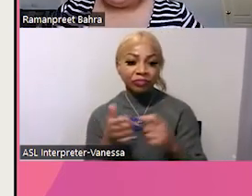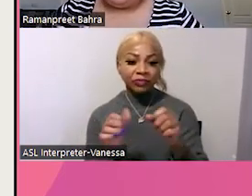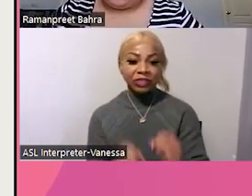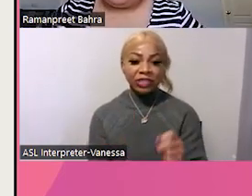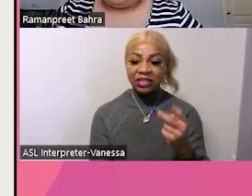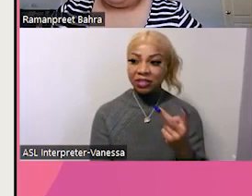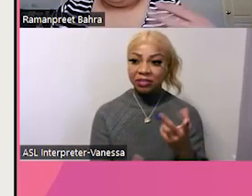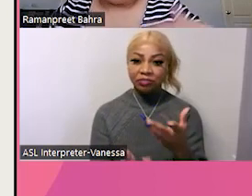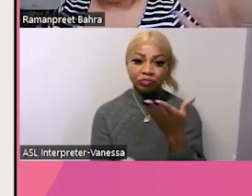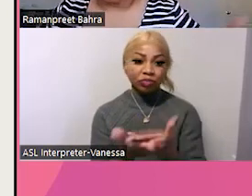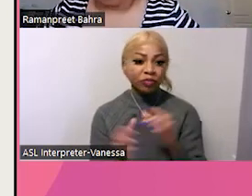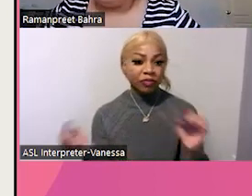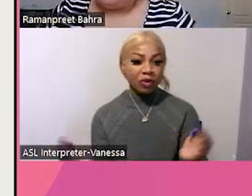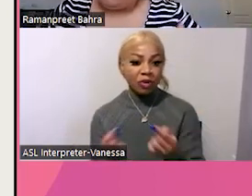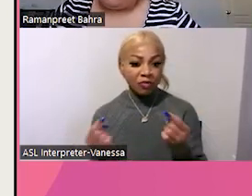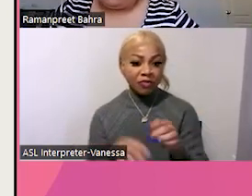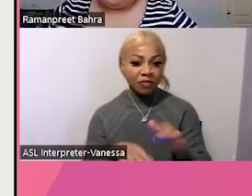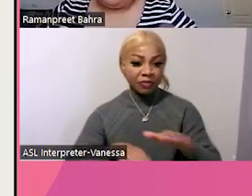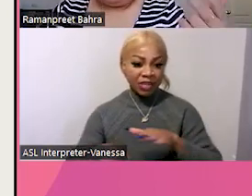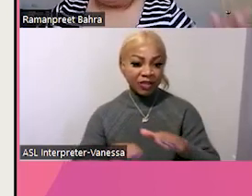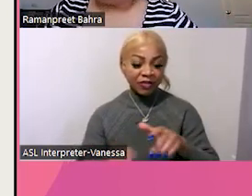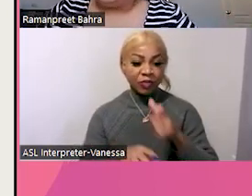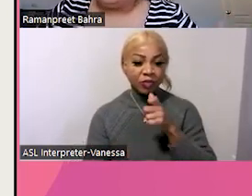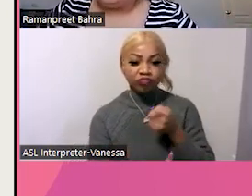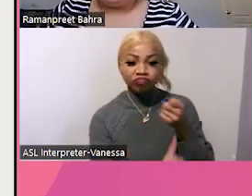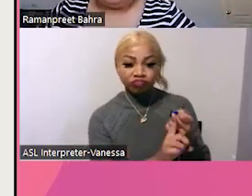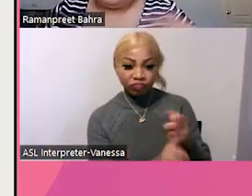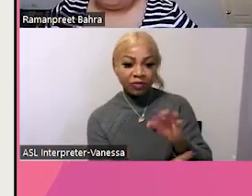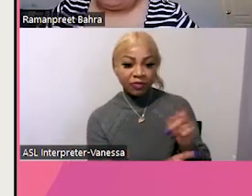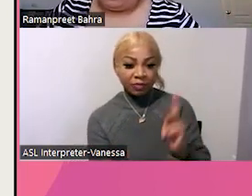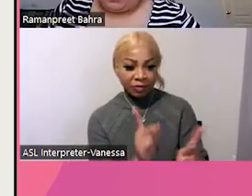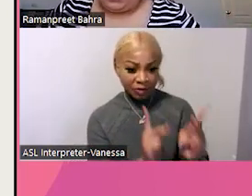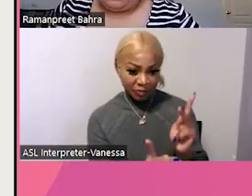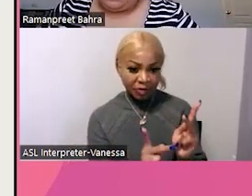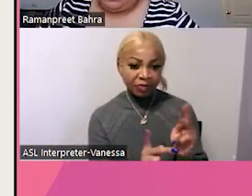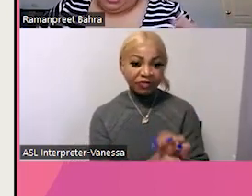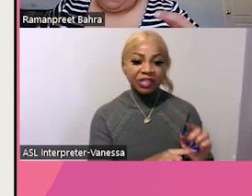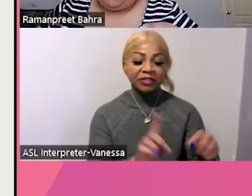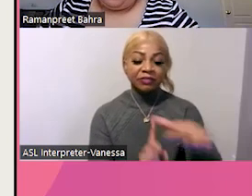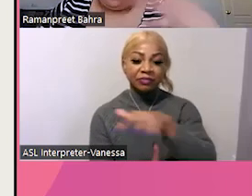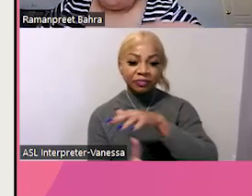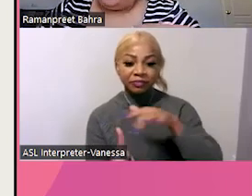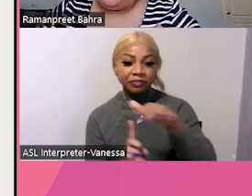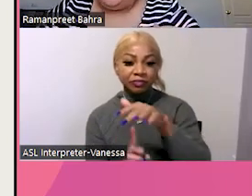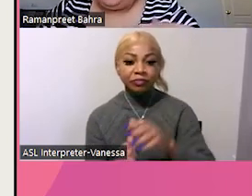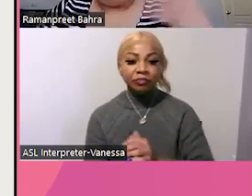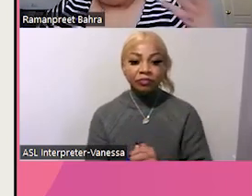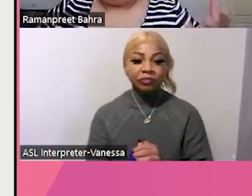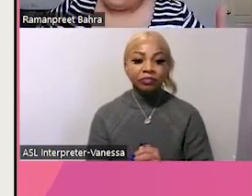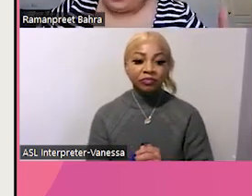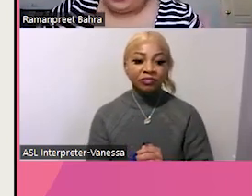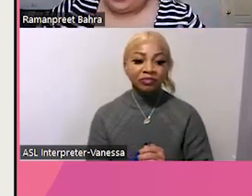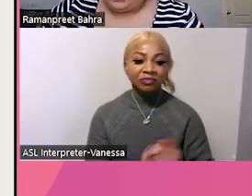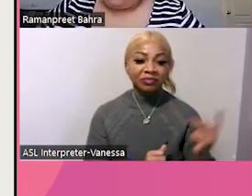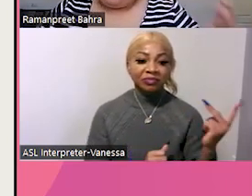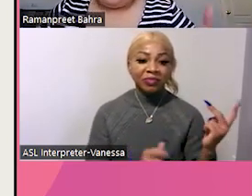point les comportements problématiques, sont problématiques et nuisibles, ceux qui